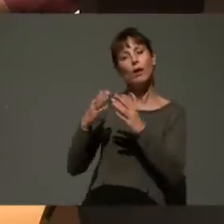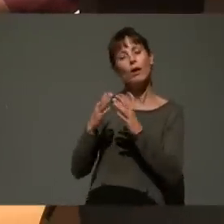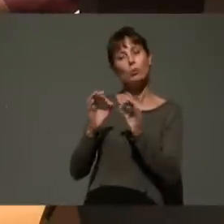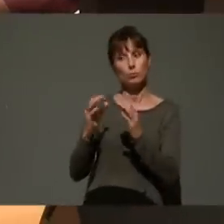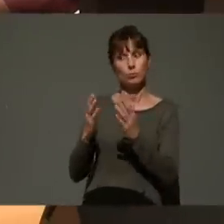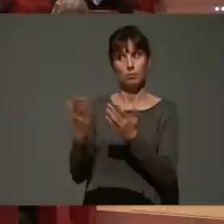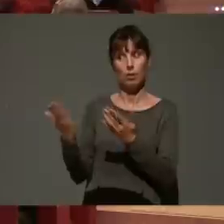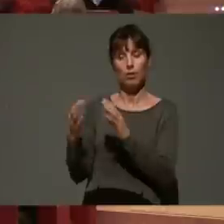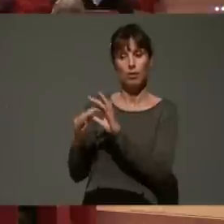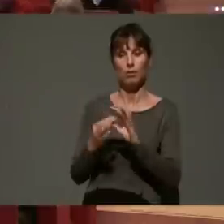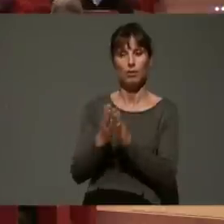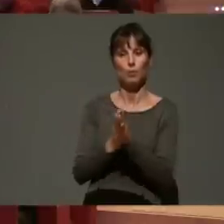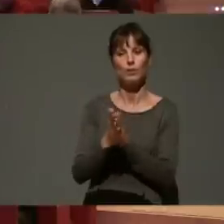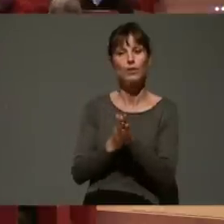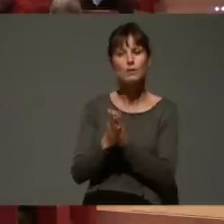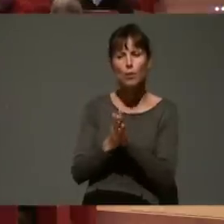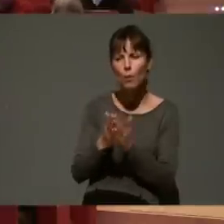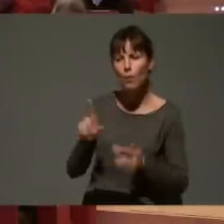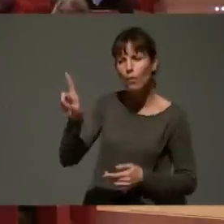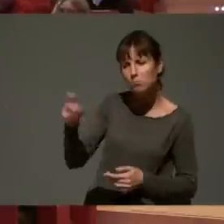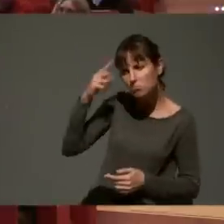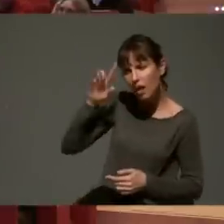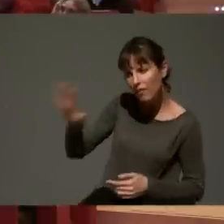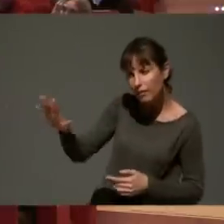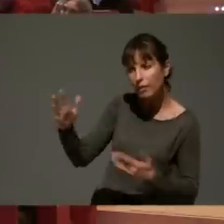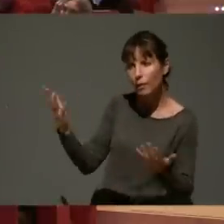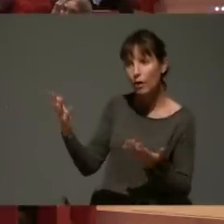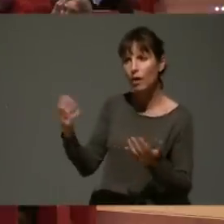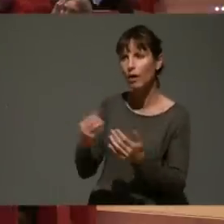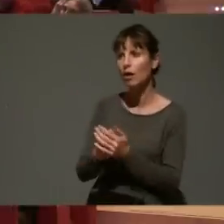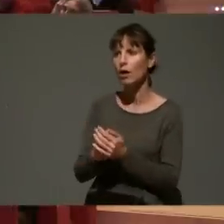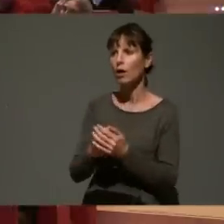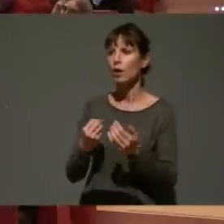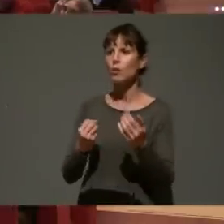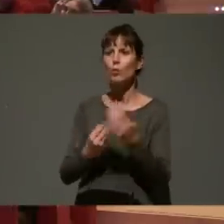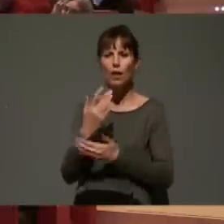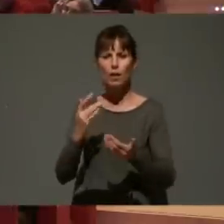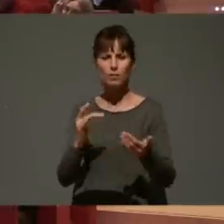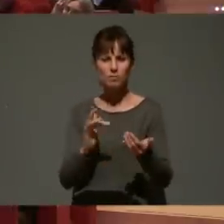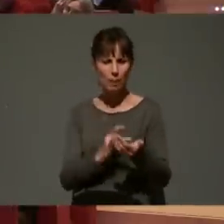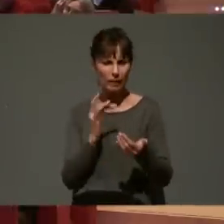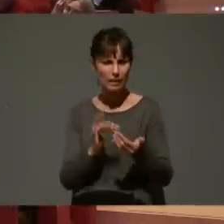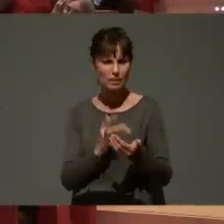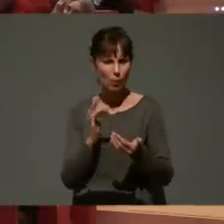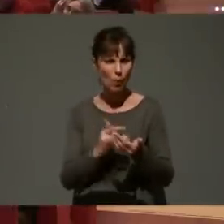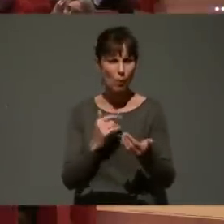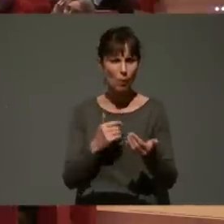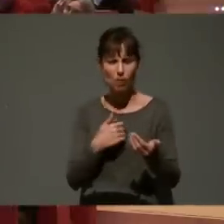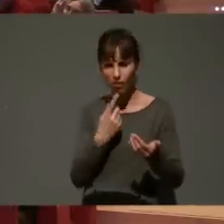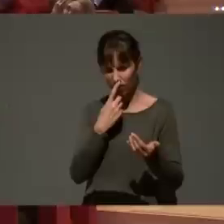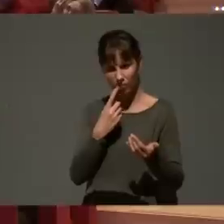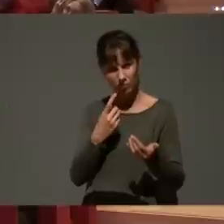j'aurais voulu avoir votre avis sur les apparitions des applications et des différents objets